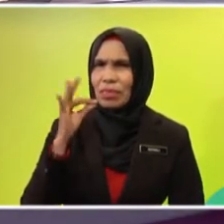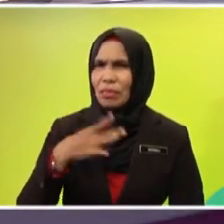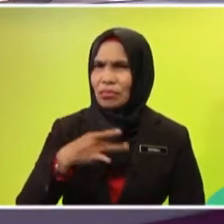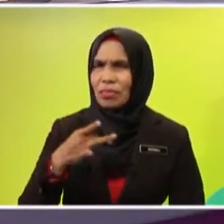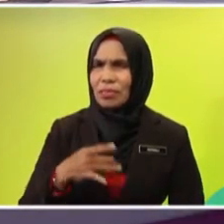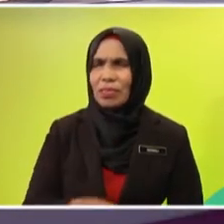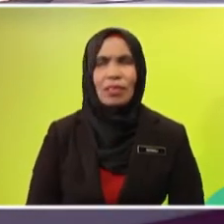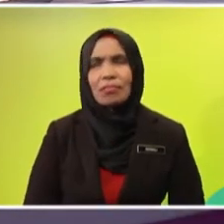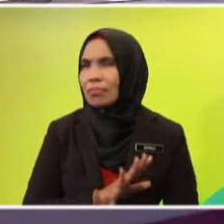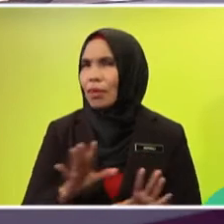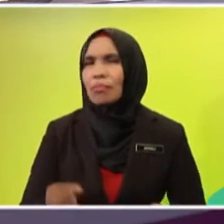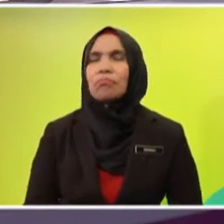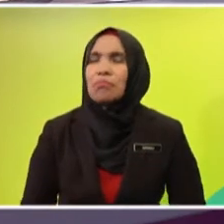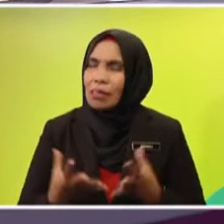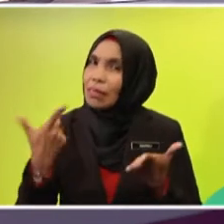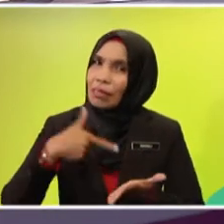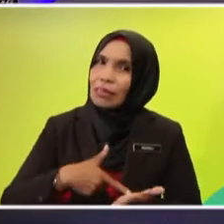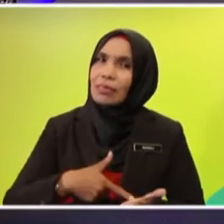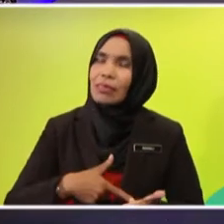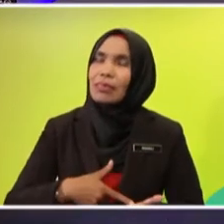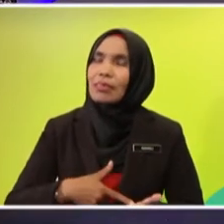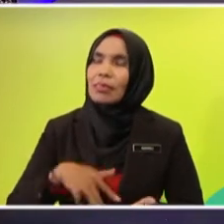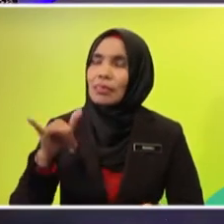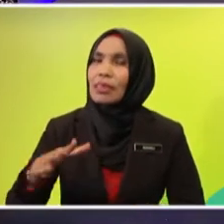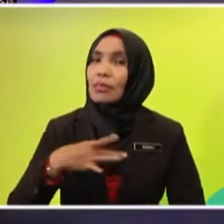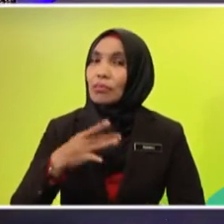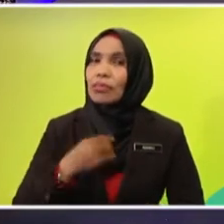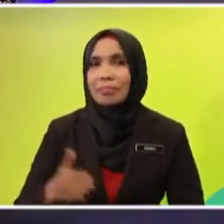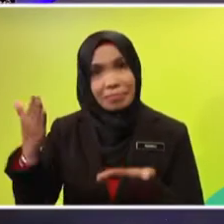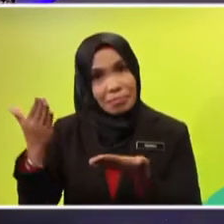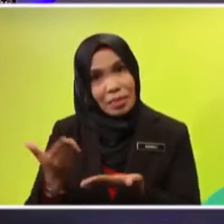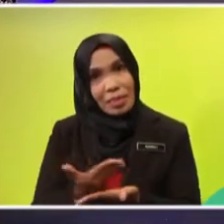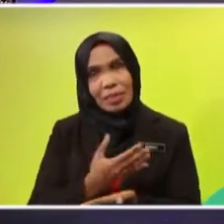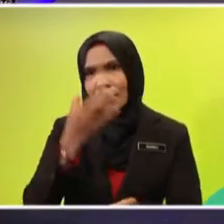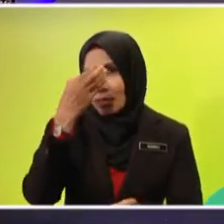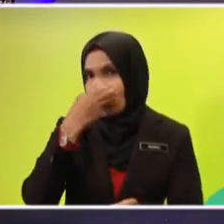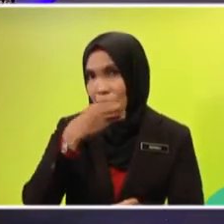macam-macam yang lagi masuk ke buah mangga buah